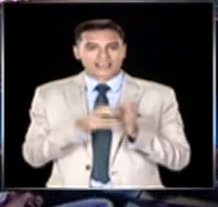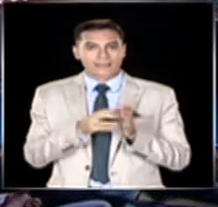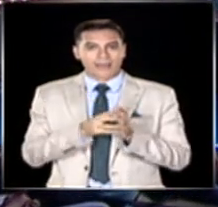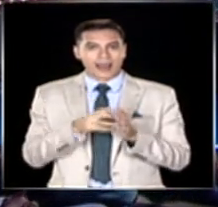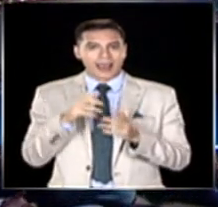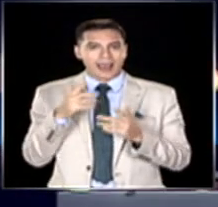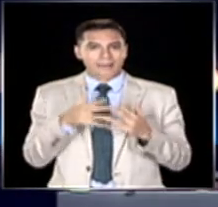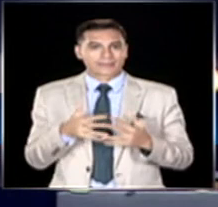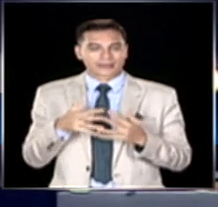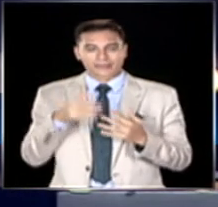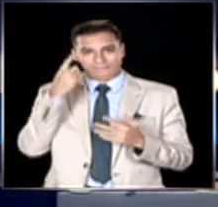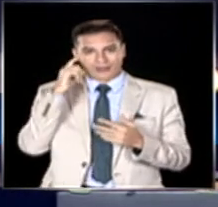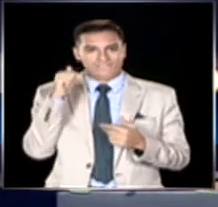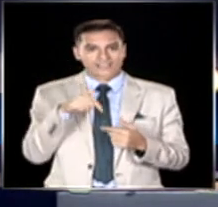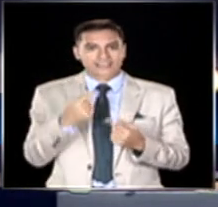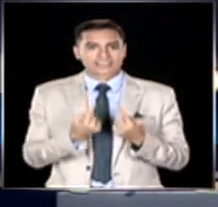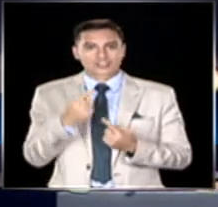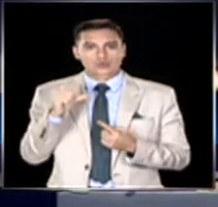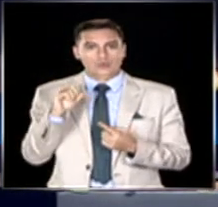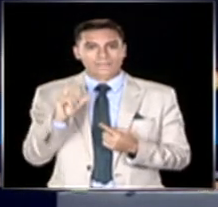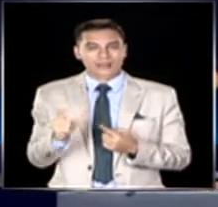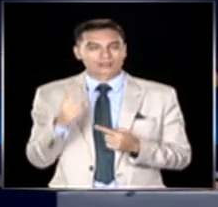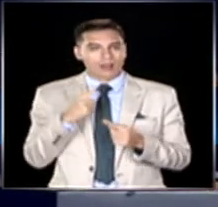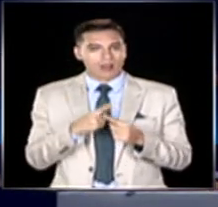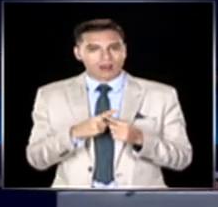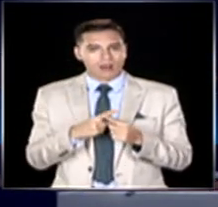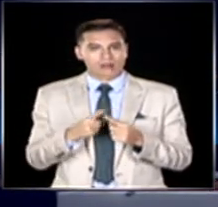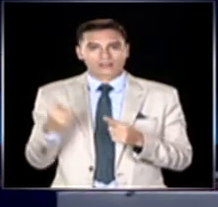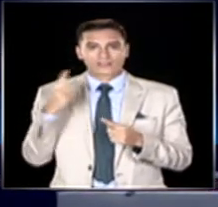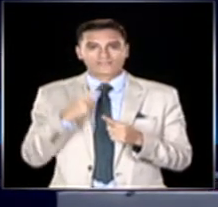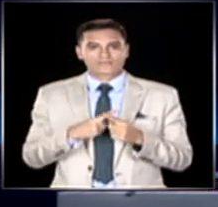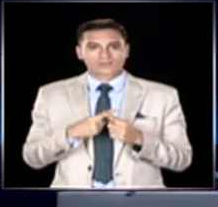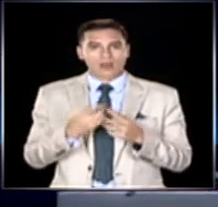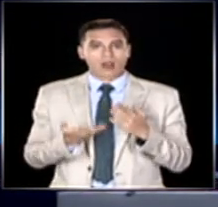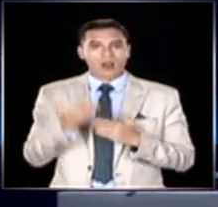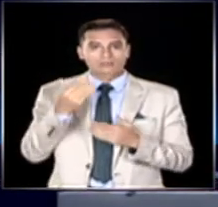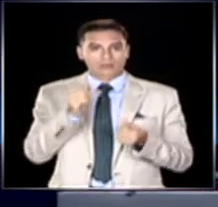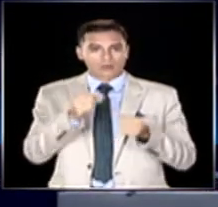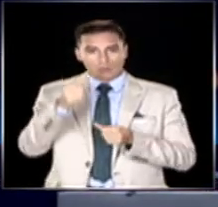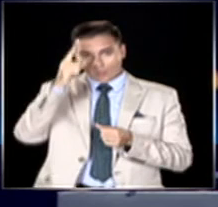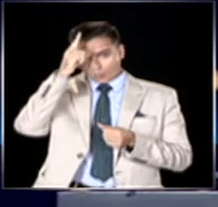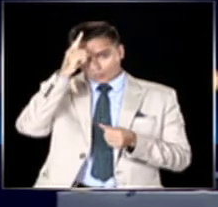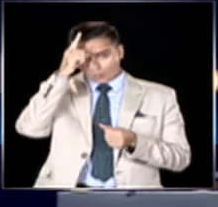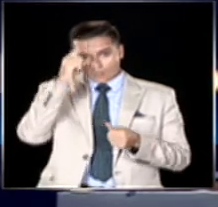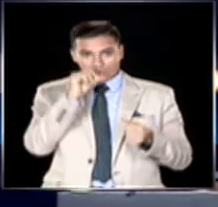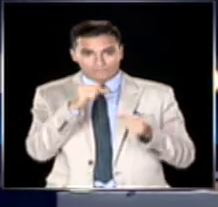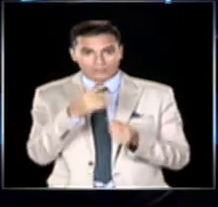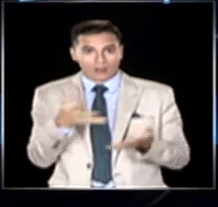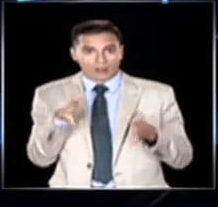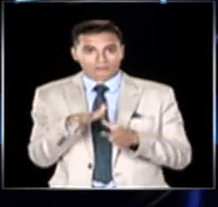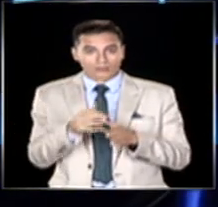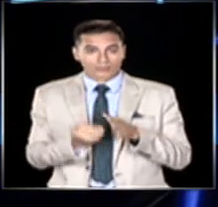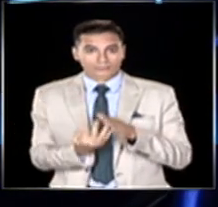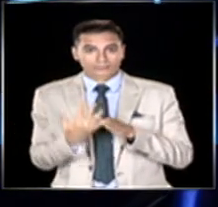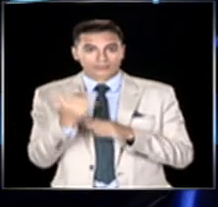تقع جزيرة روبن؟ الهادي. غلط. ما هو أكثر العناصر شيوعاً في القشرة الأرضية؟ الحديد.